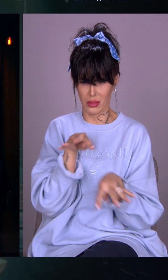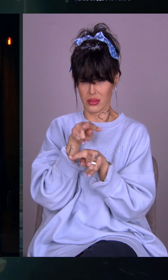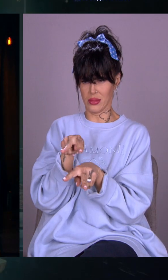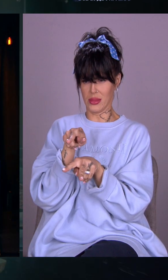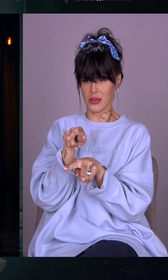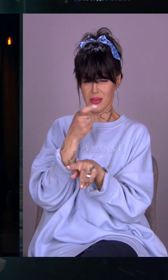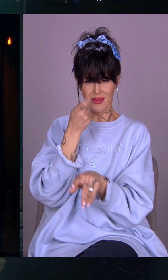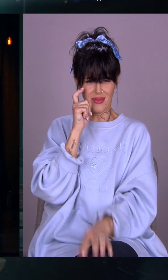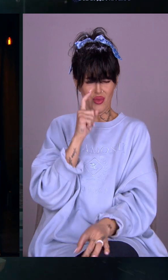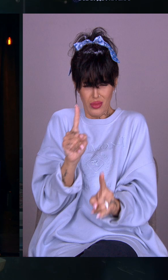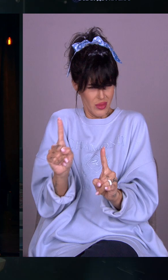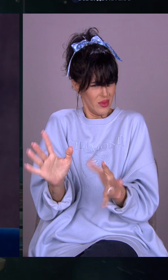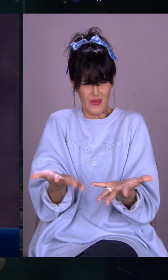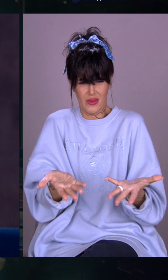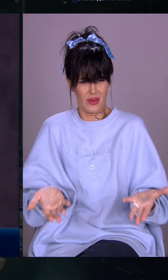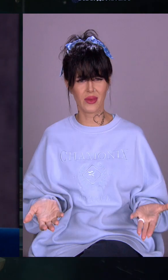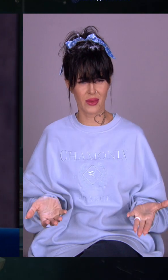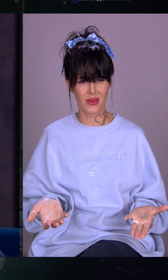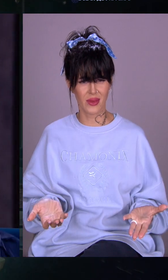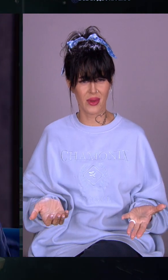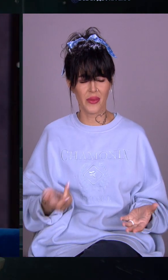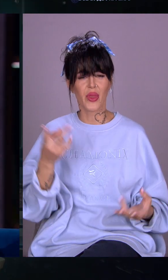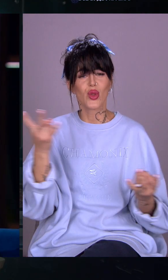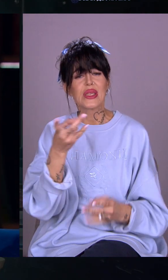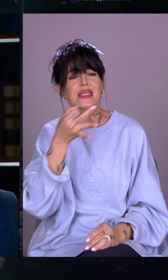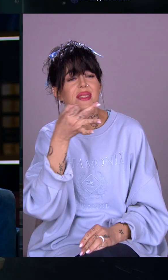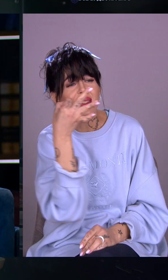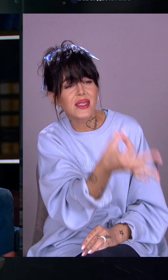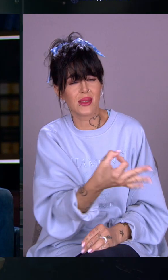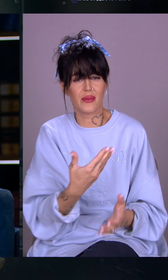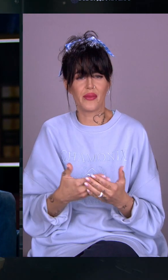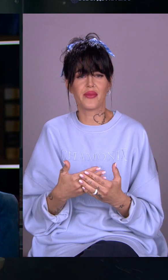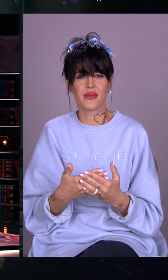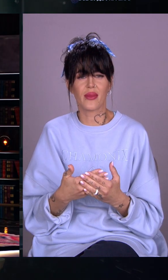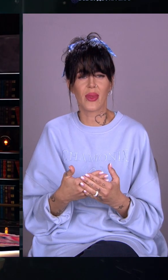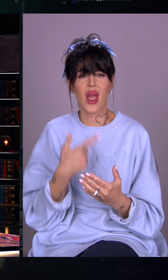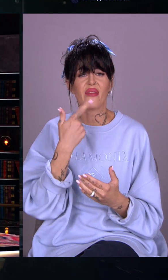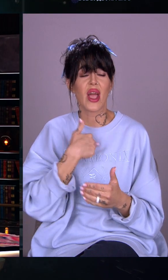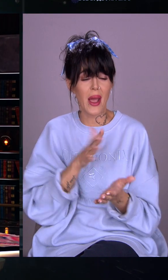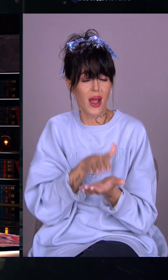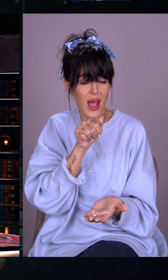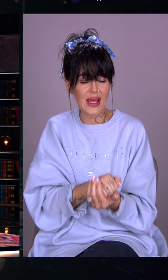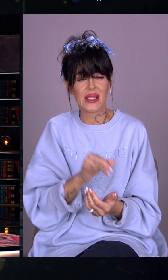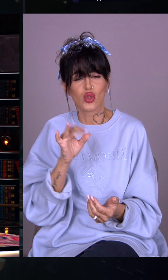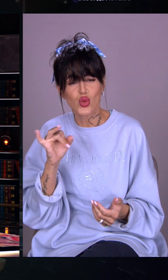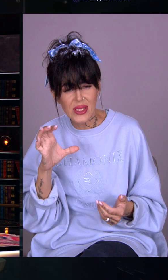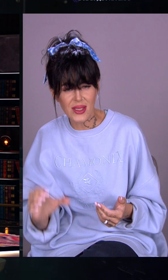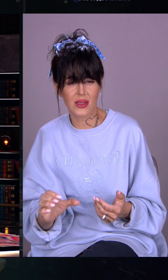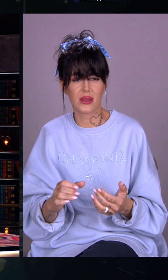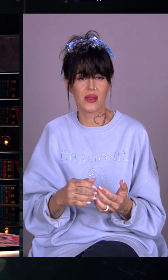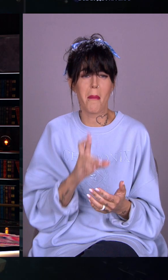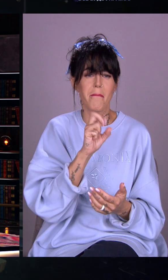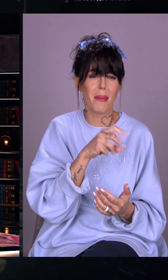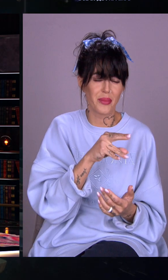Вони такі стоять. Говорю, Сус, скажи ребятам, що так. Я говорю, що ви хочете? Коли я сказав Сус, вони такі, йолки-палки. Сус, ба, що